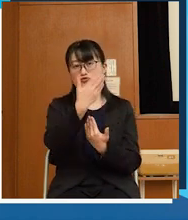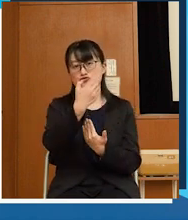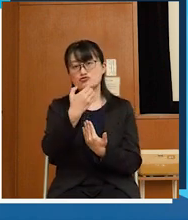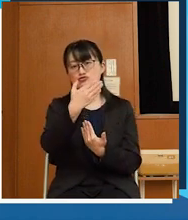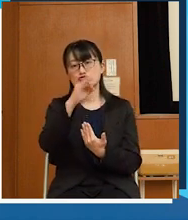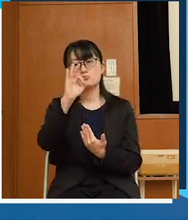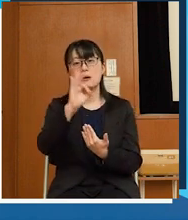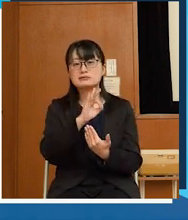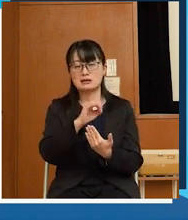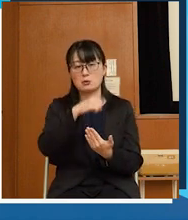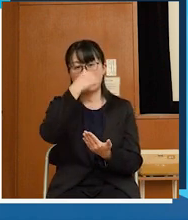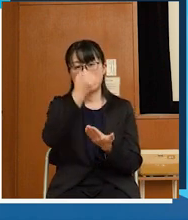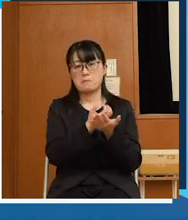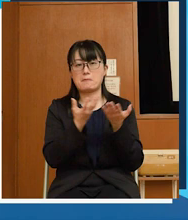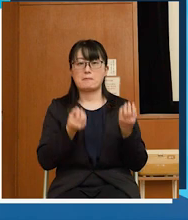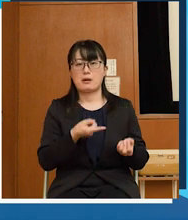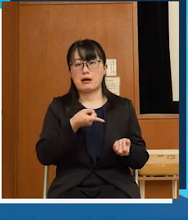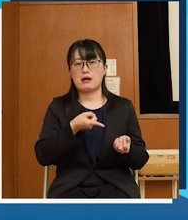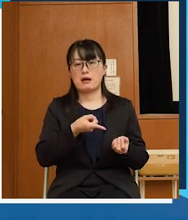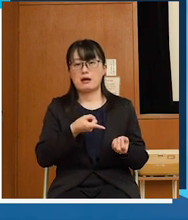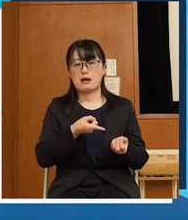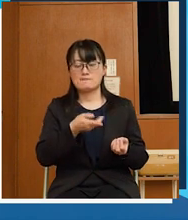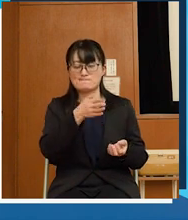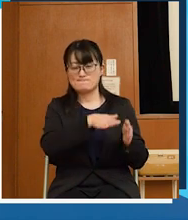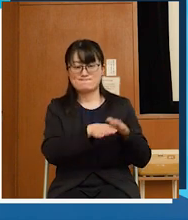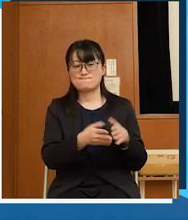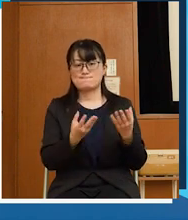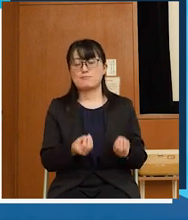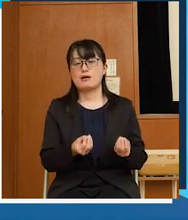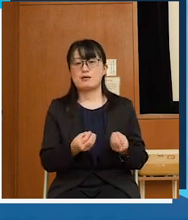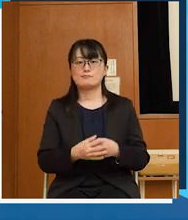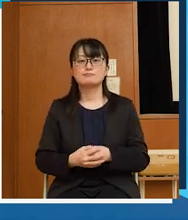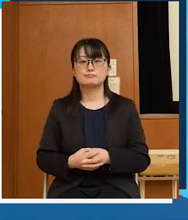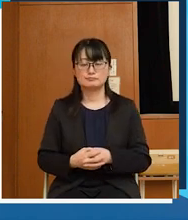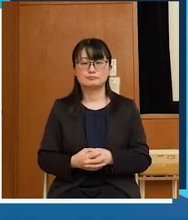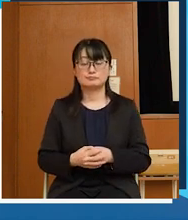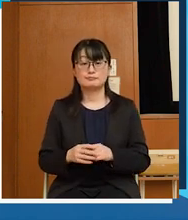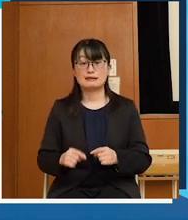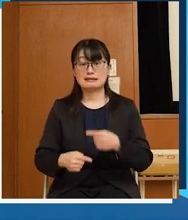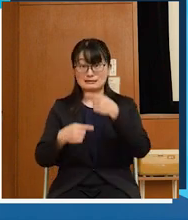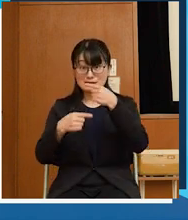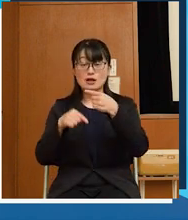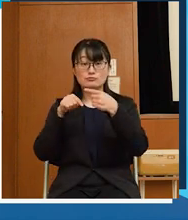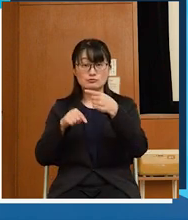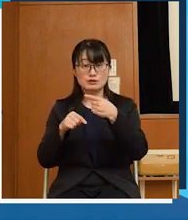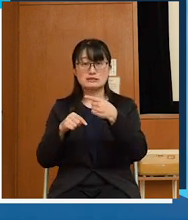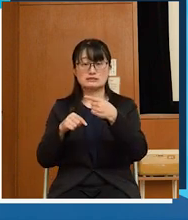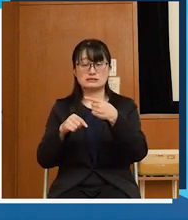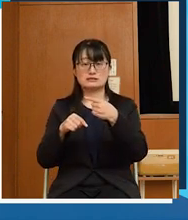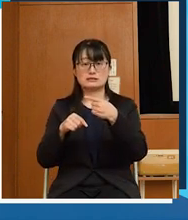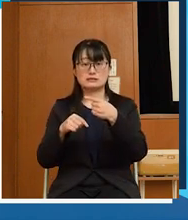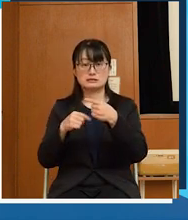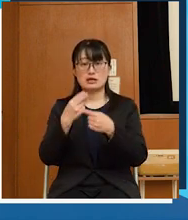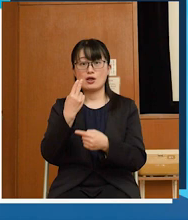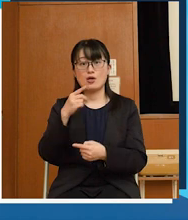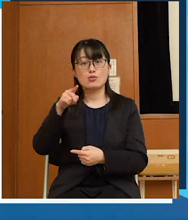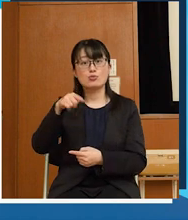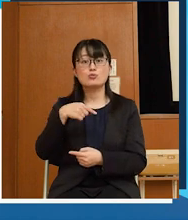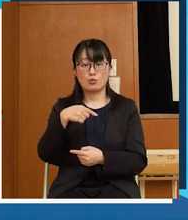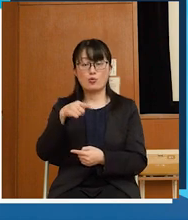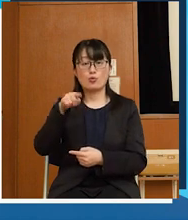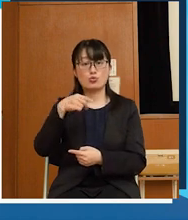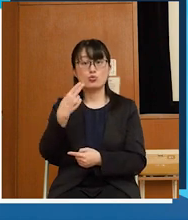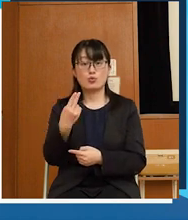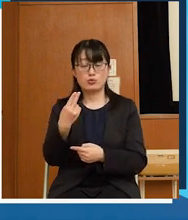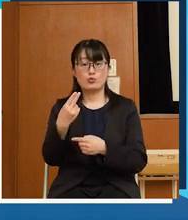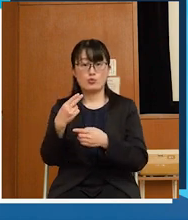ますそしてまあ1月1日に野半島であの地震と津波に